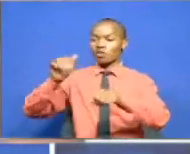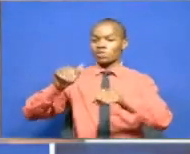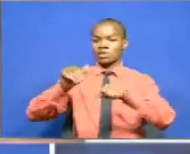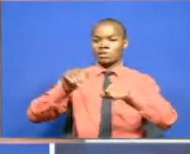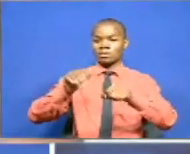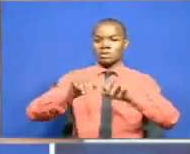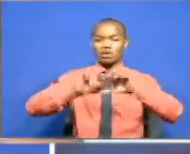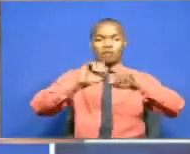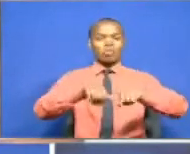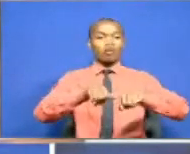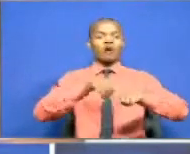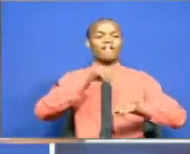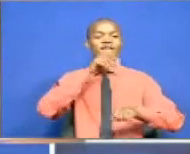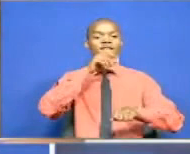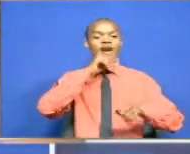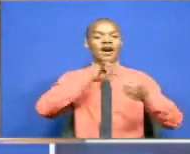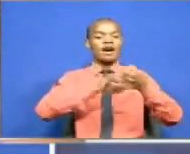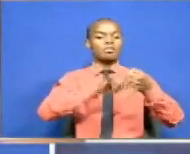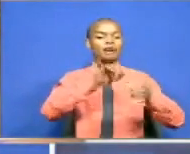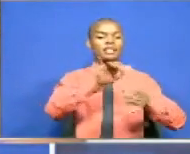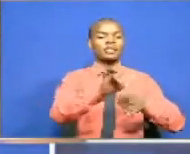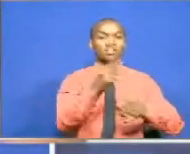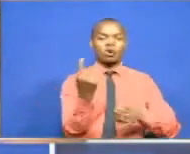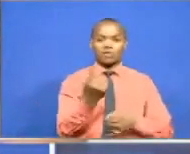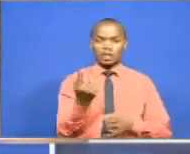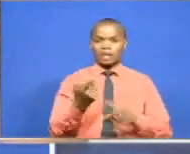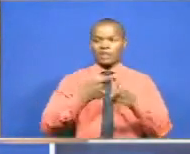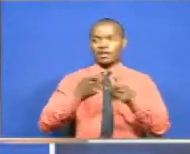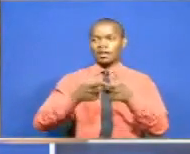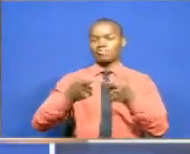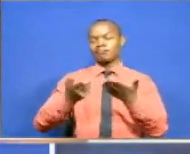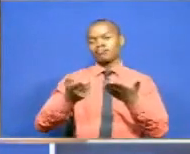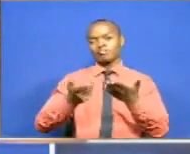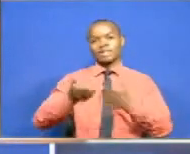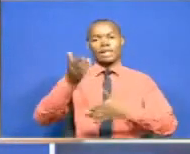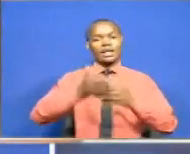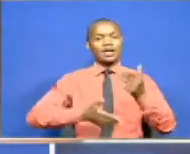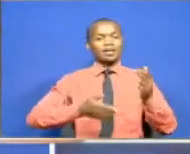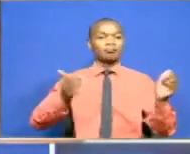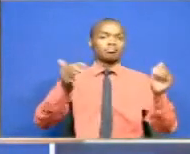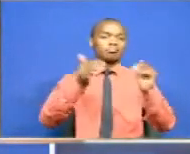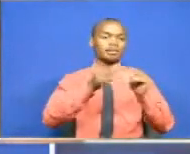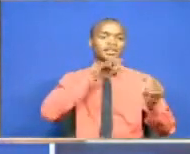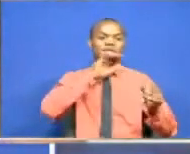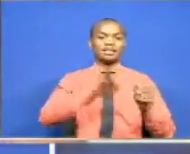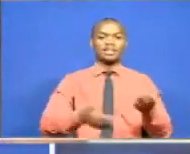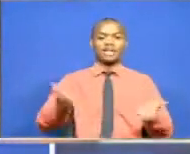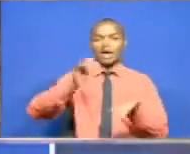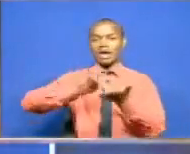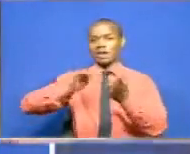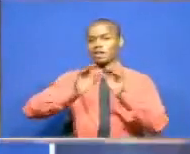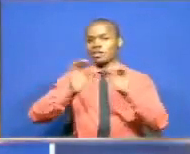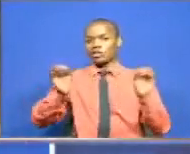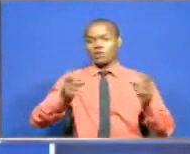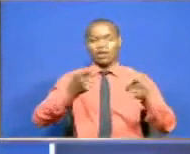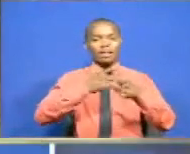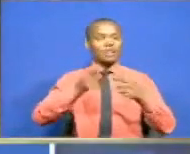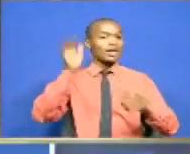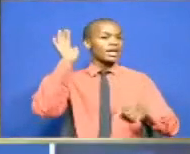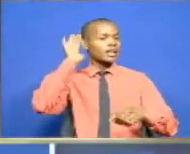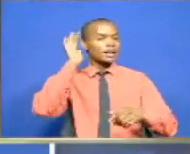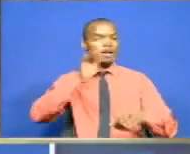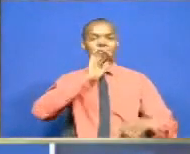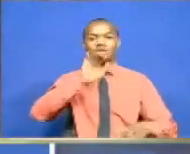watu wengi. Nilibakisha baba yake. Hapo ndio ilikuwa mwisho kwa kuonana na mtoto. Baadaye nilisikia mtoto